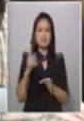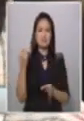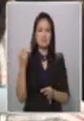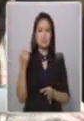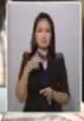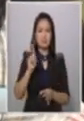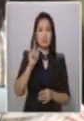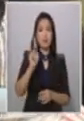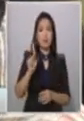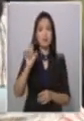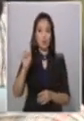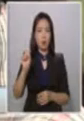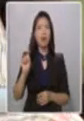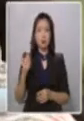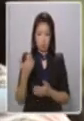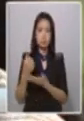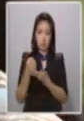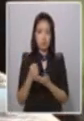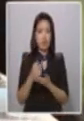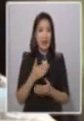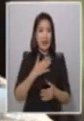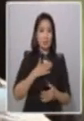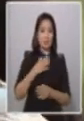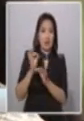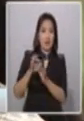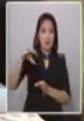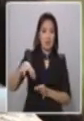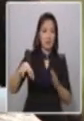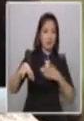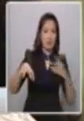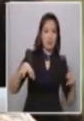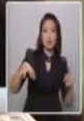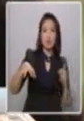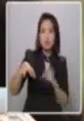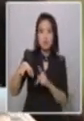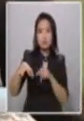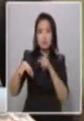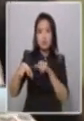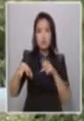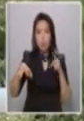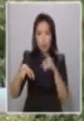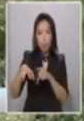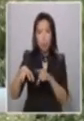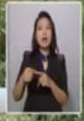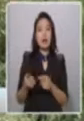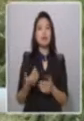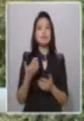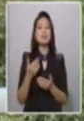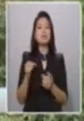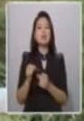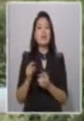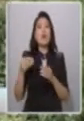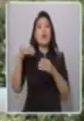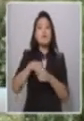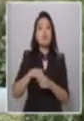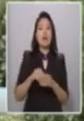บบให้เราเอาไปกู้เป็นทำเป็นเรื่องหนี้ในระบบโดยผ่านธกส. นั้นทุกวันนี้ก็